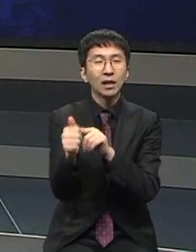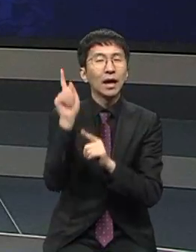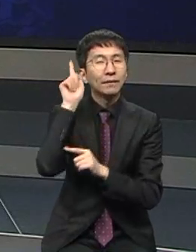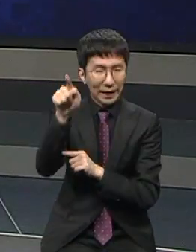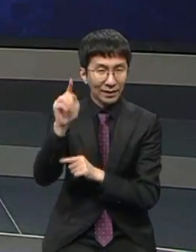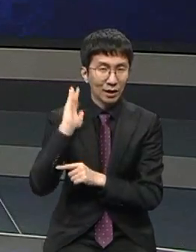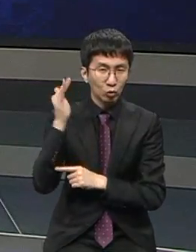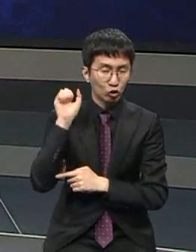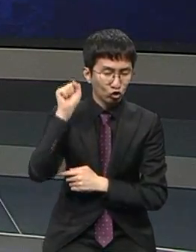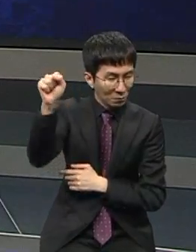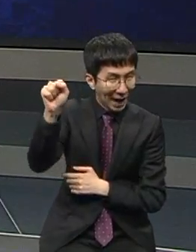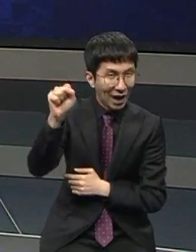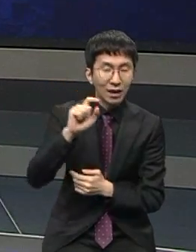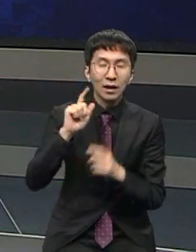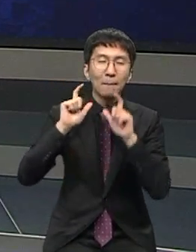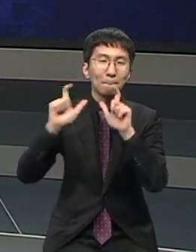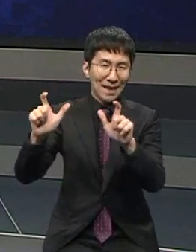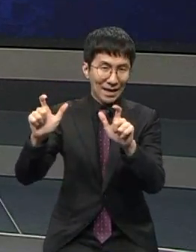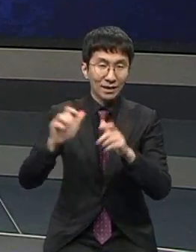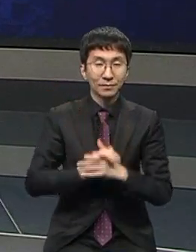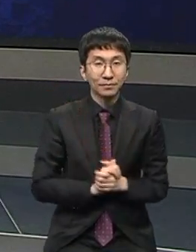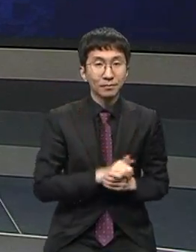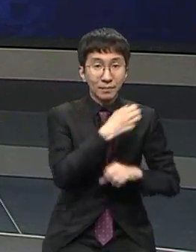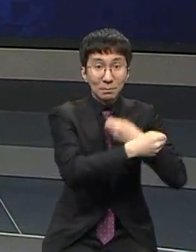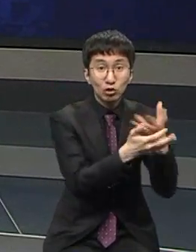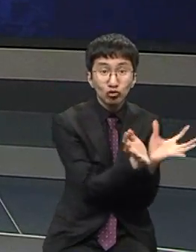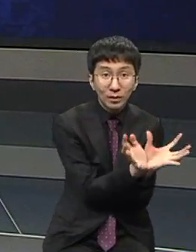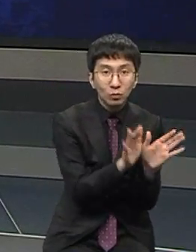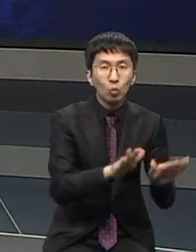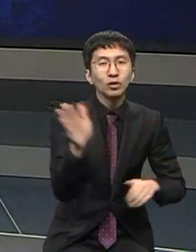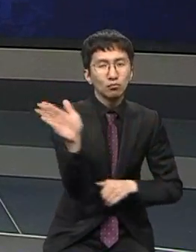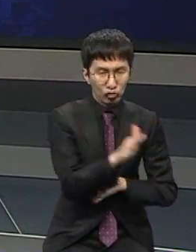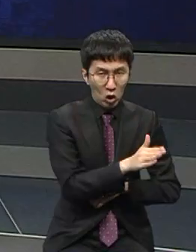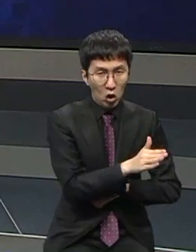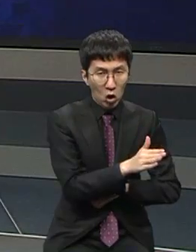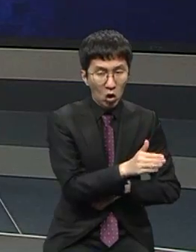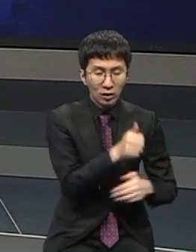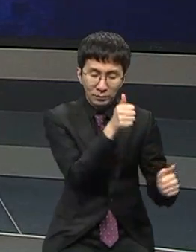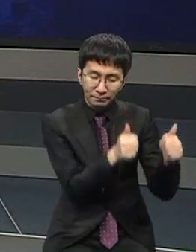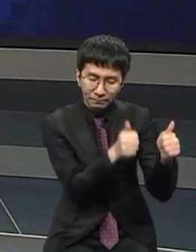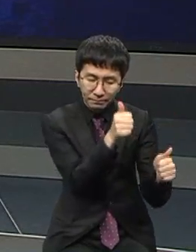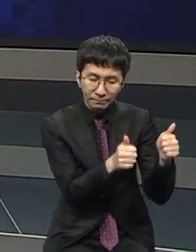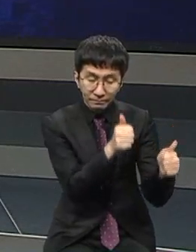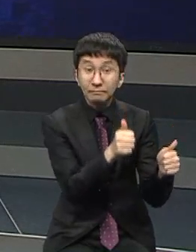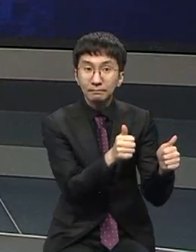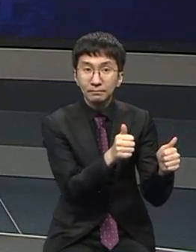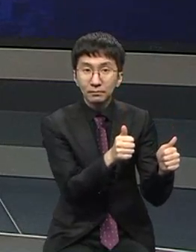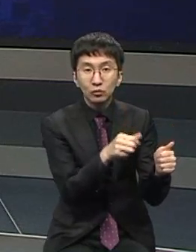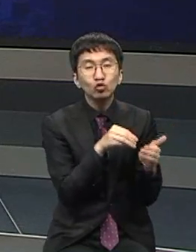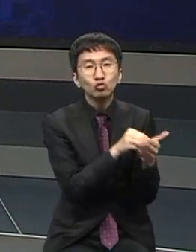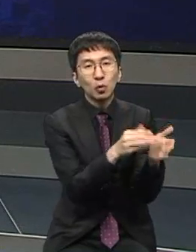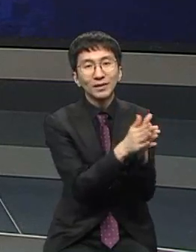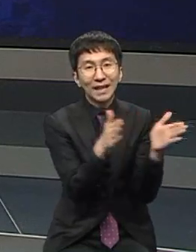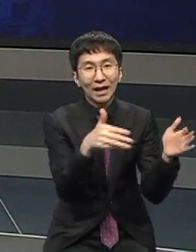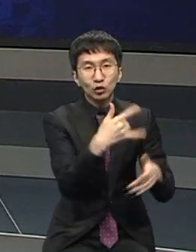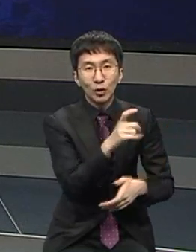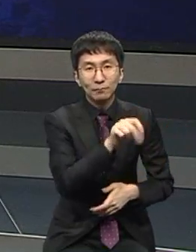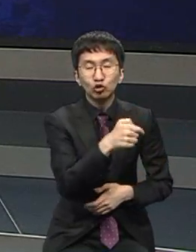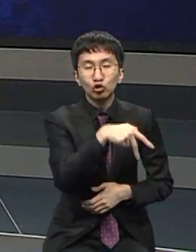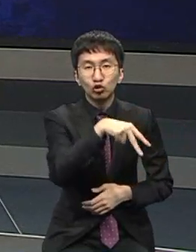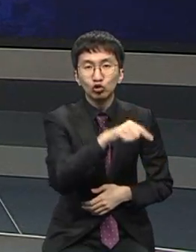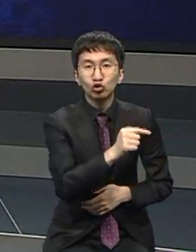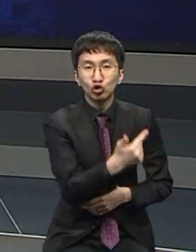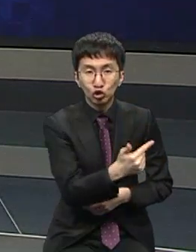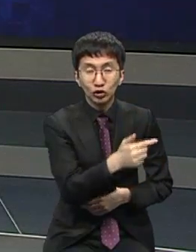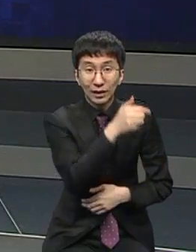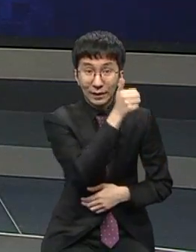대권에 도전하겠다는 뜻을 밝힙니다. 민주당에서는 오늘부터 예비경선 후보 등록이 시작됐는데 최문순 지사가